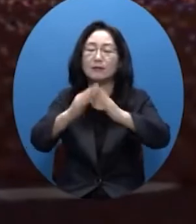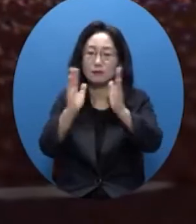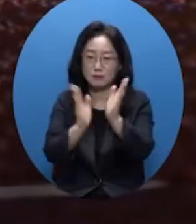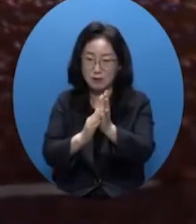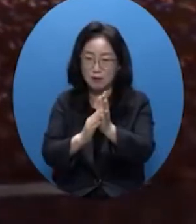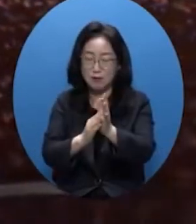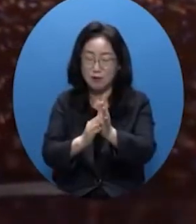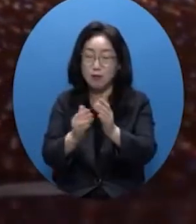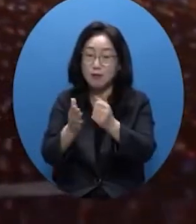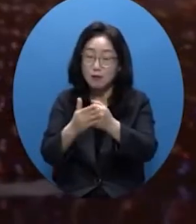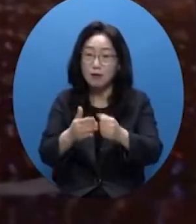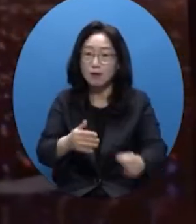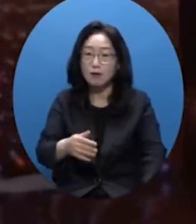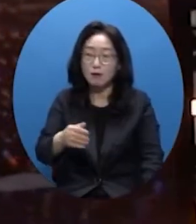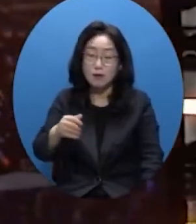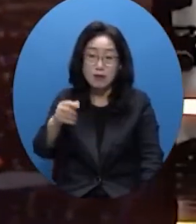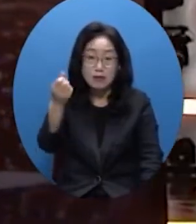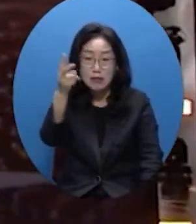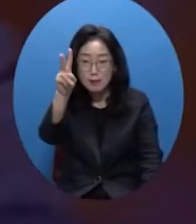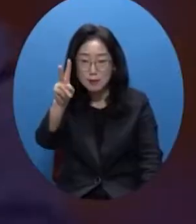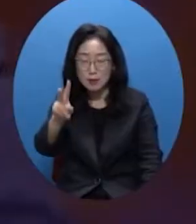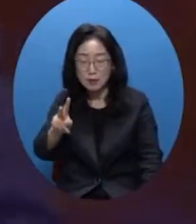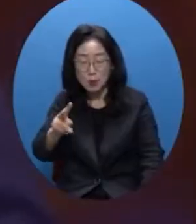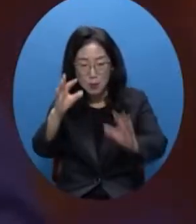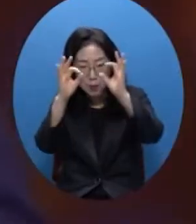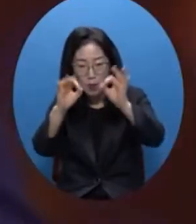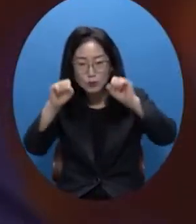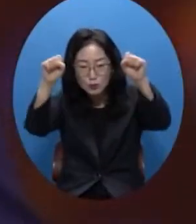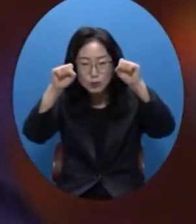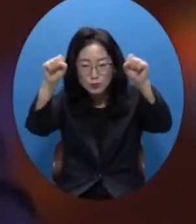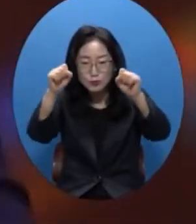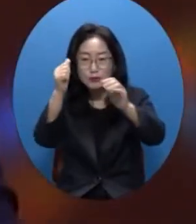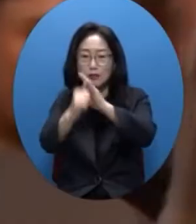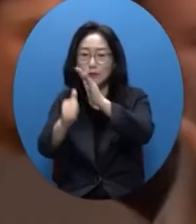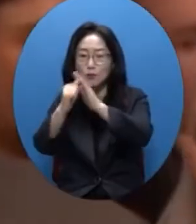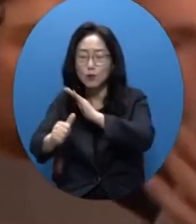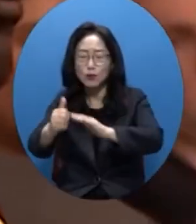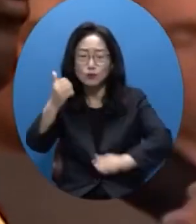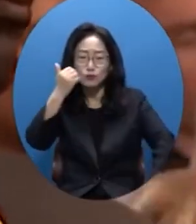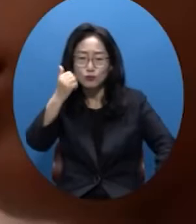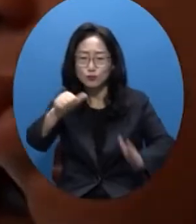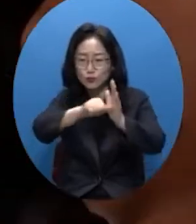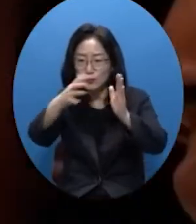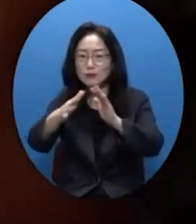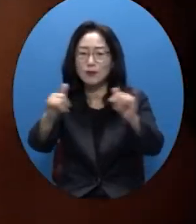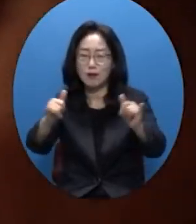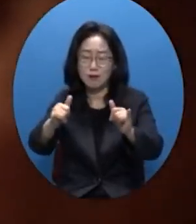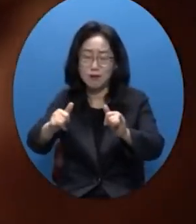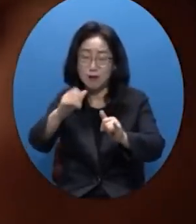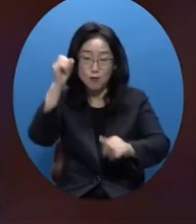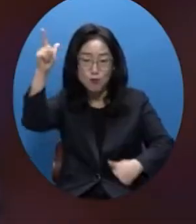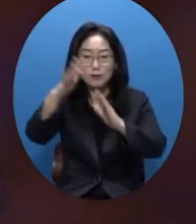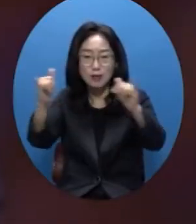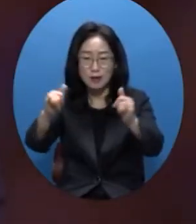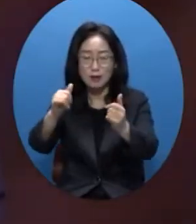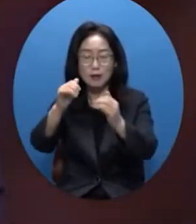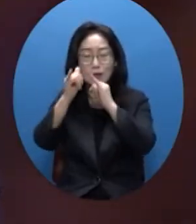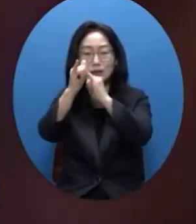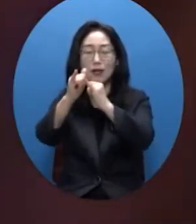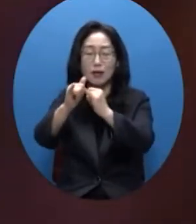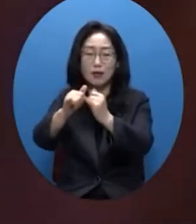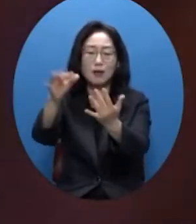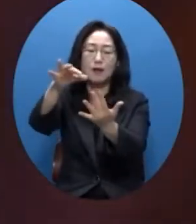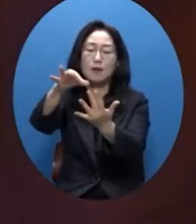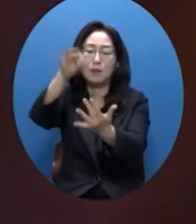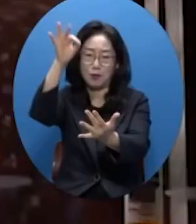각 스포츠 분야에서 최우수 선수를 줄 때 2 아버지와 따르게 짐이 인내